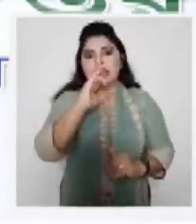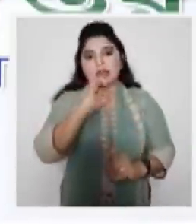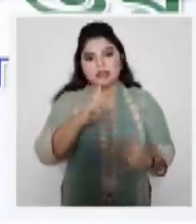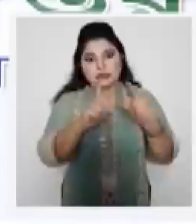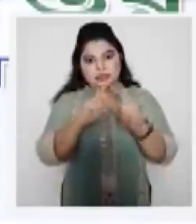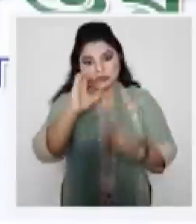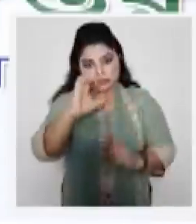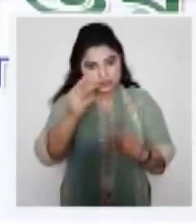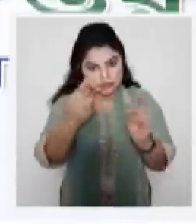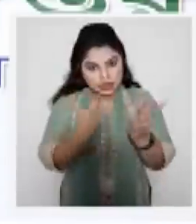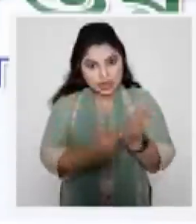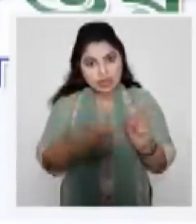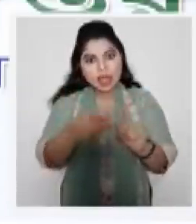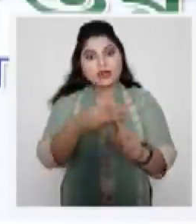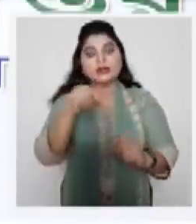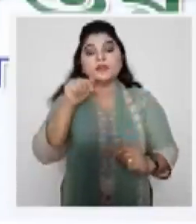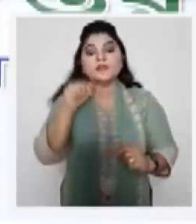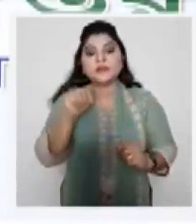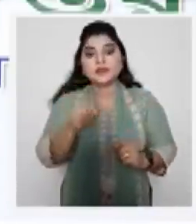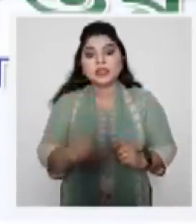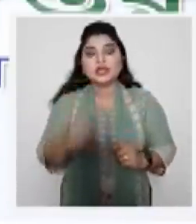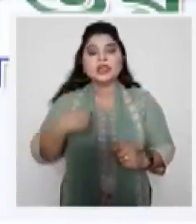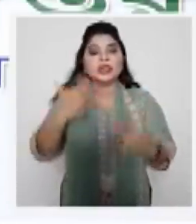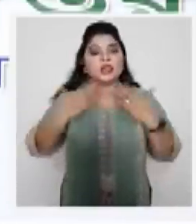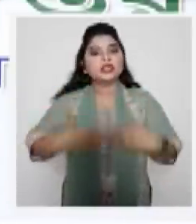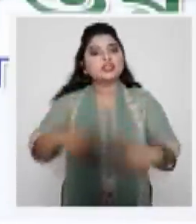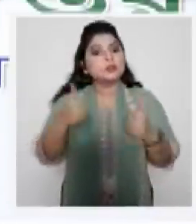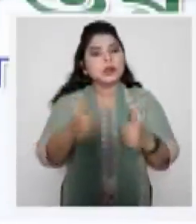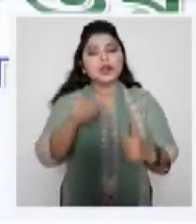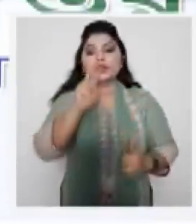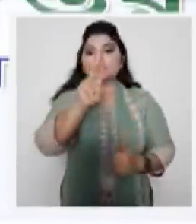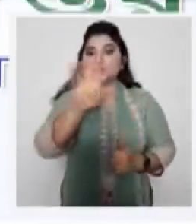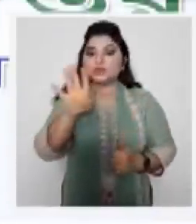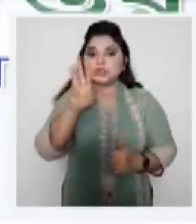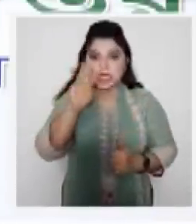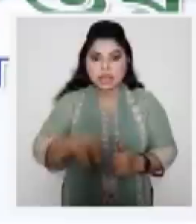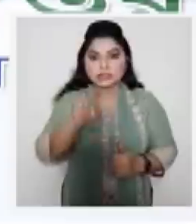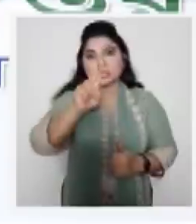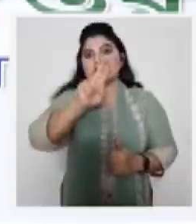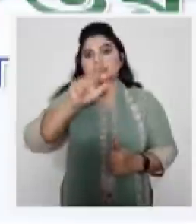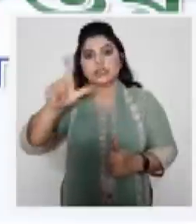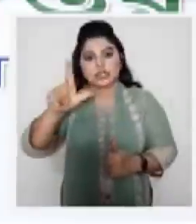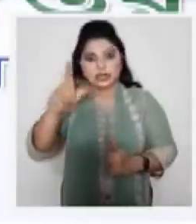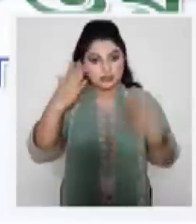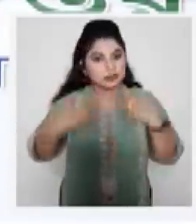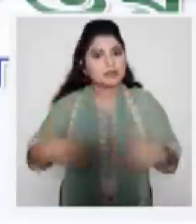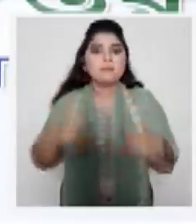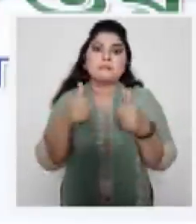মধ্যে যোগ হয়েছেন। এবং এই তথ্য আমাদেরকে আইডিসিআর সরবরাহ করেছে যে এ পর্যন্ত